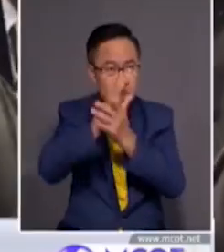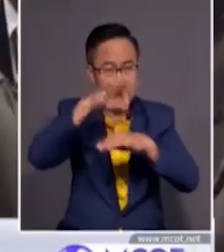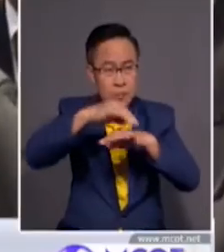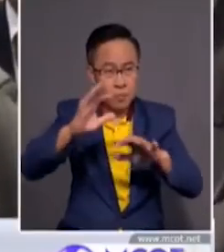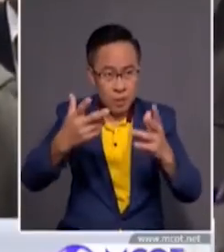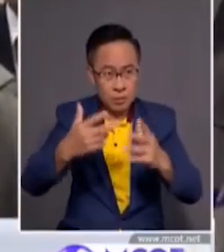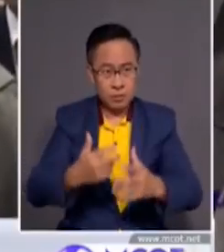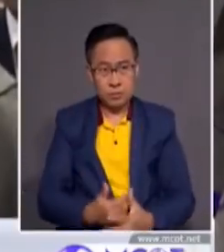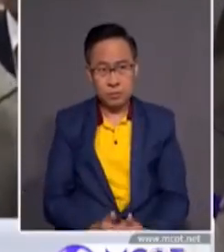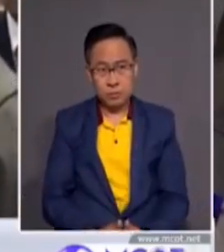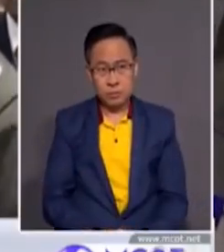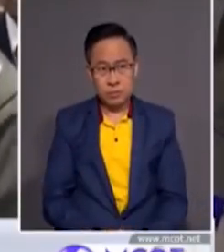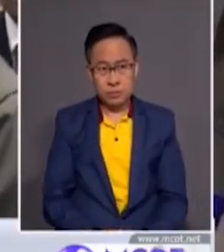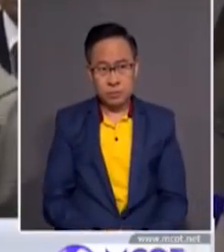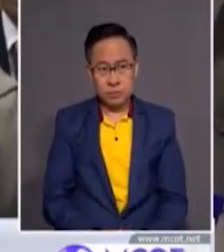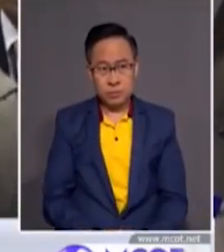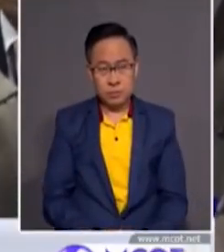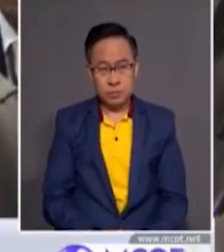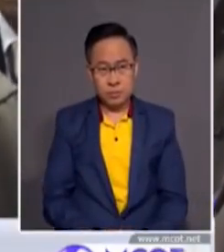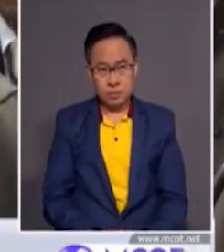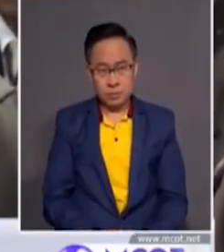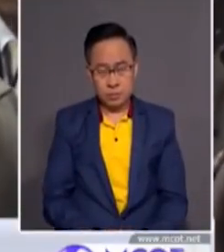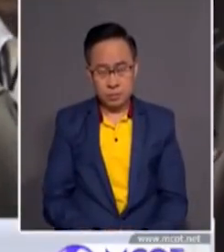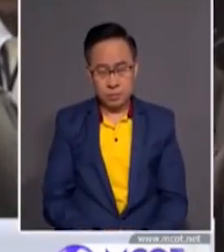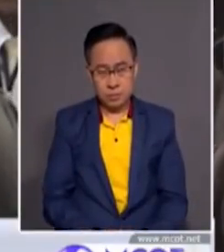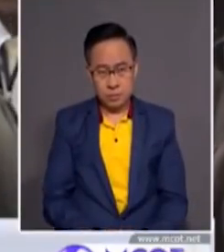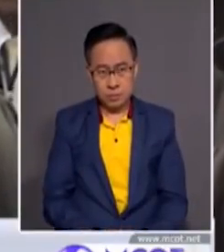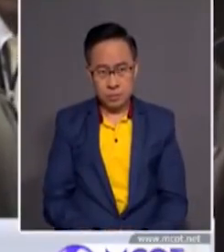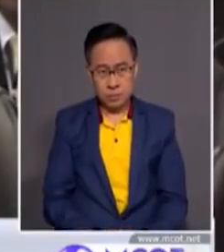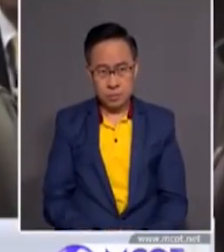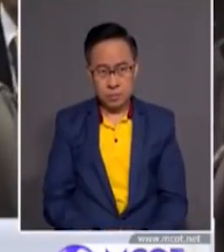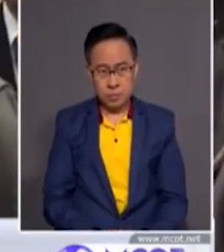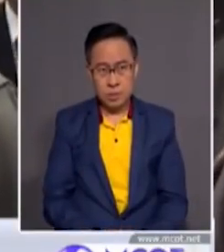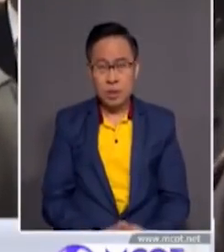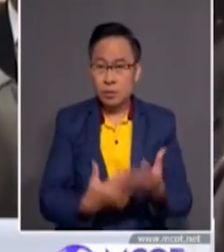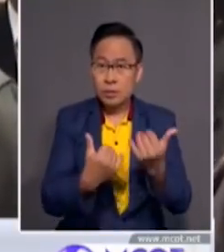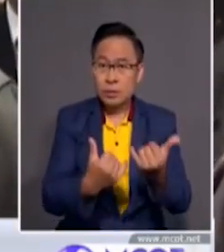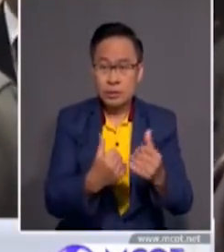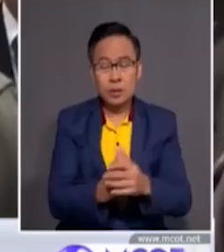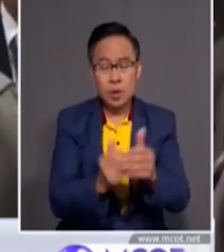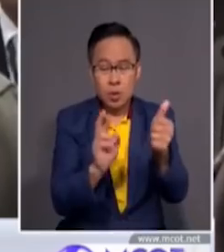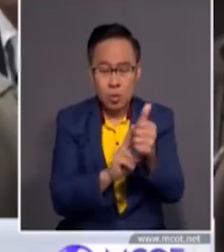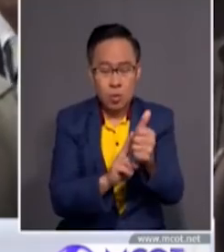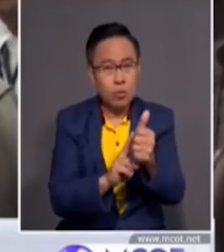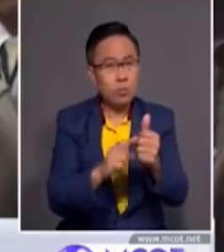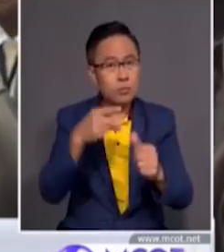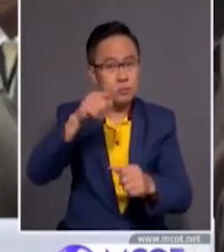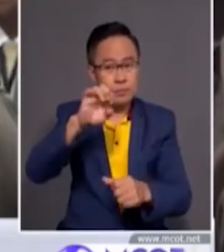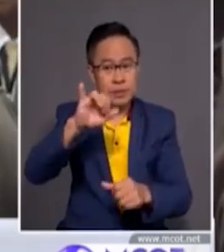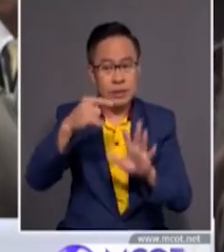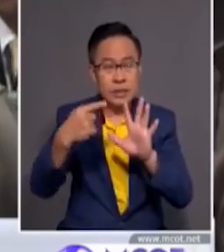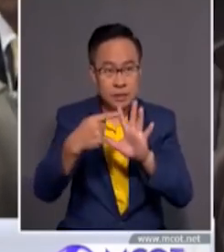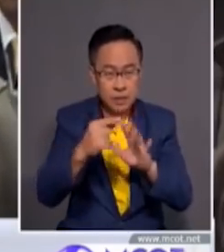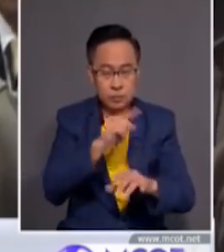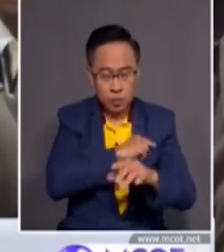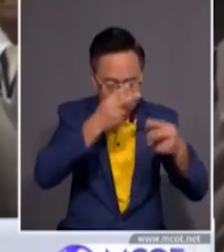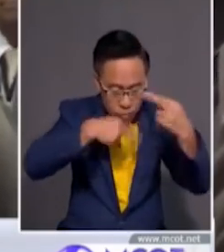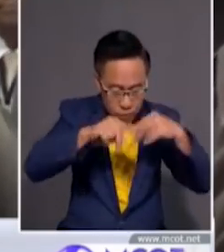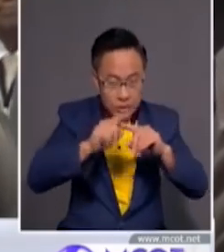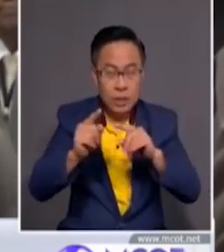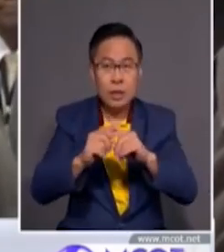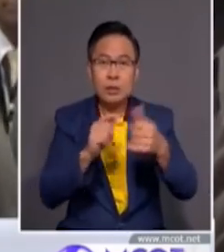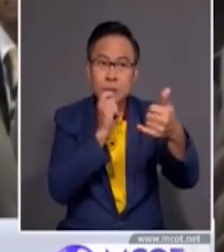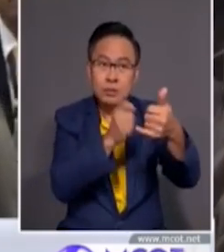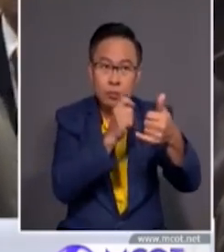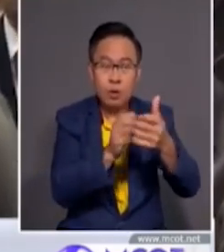เป็นควบคุมเรื่องการแต่งตั้ง แต่ก็สามารถโอนย้ายกลับมาได้หรือเปล่าคะท่าน